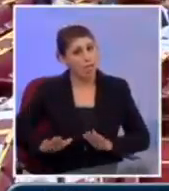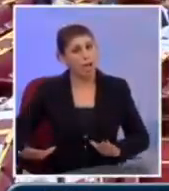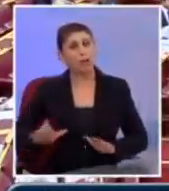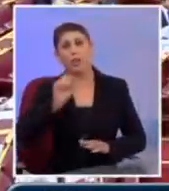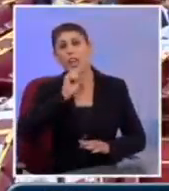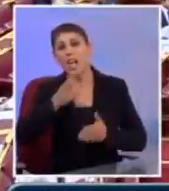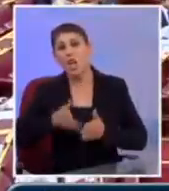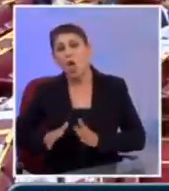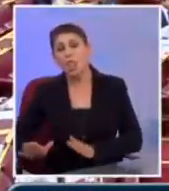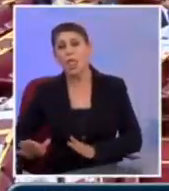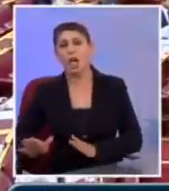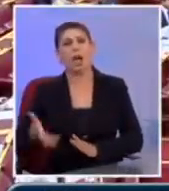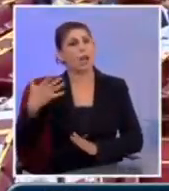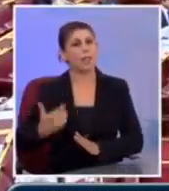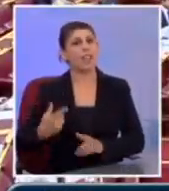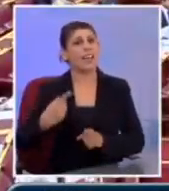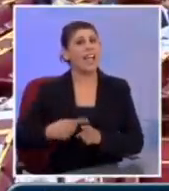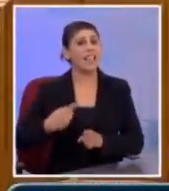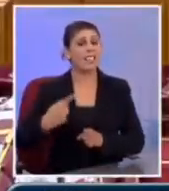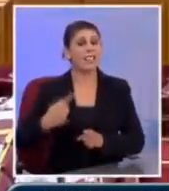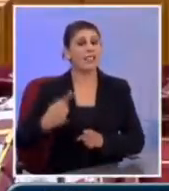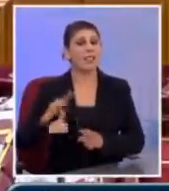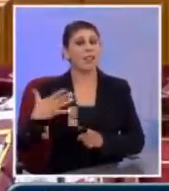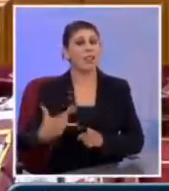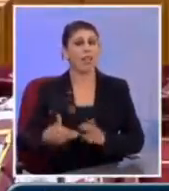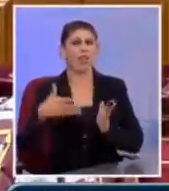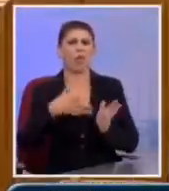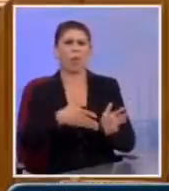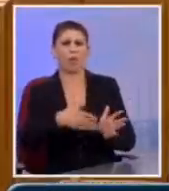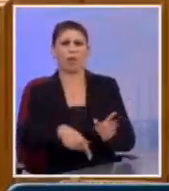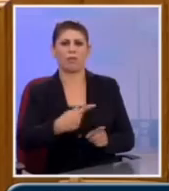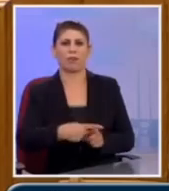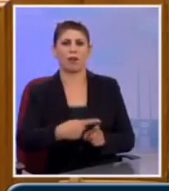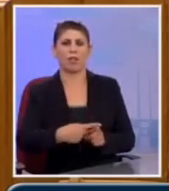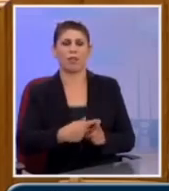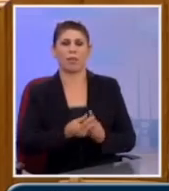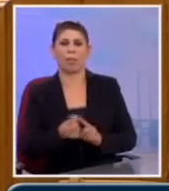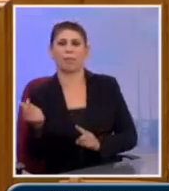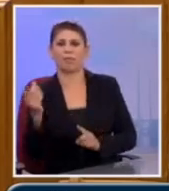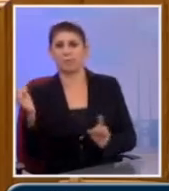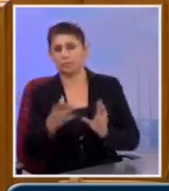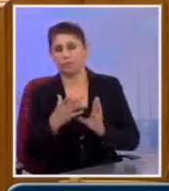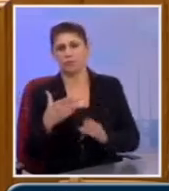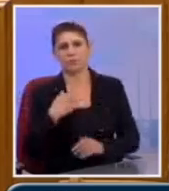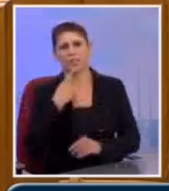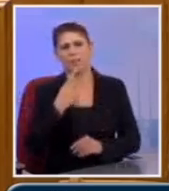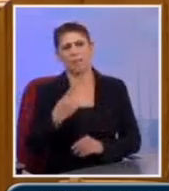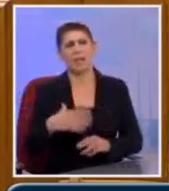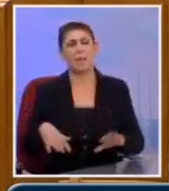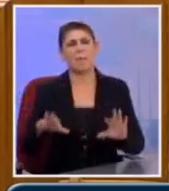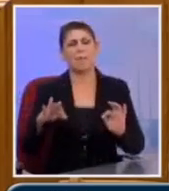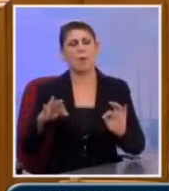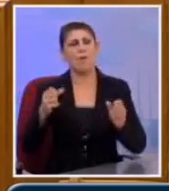τα εγγόνια του θα είναι Έλληνας και θα μας έχει κοροϊδέψει. Καταρχήν να πω μια γενική